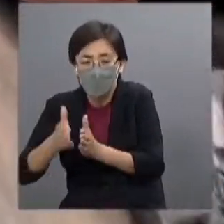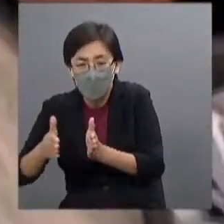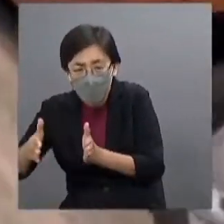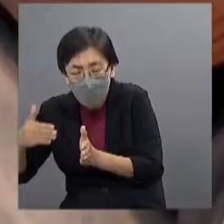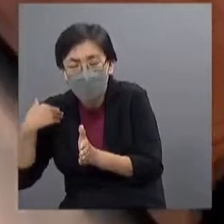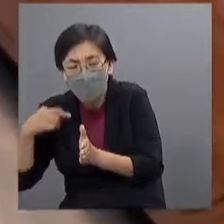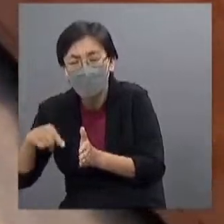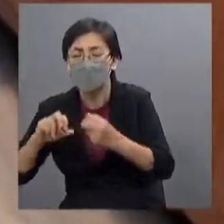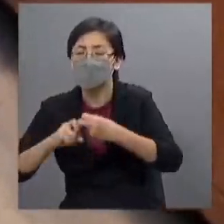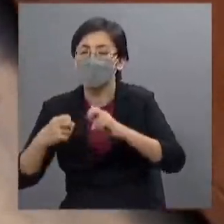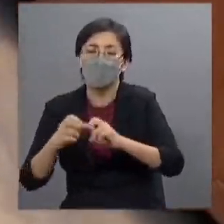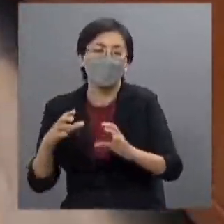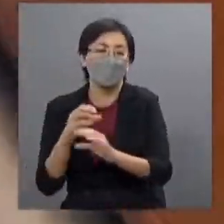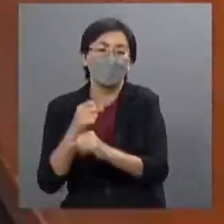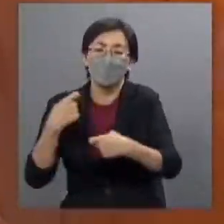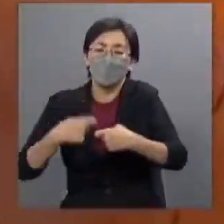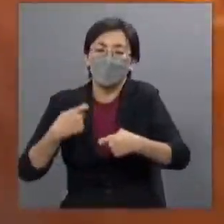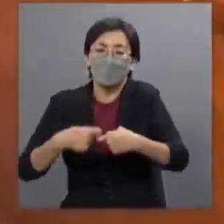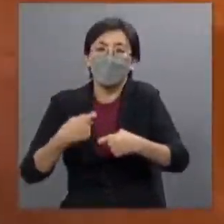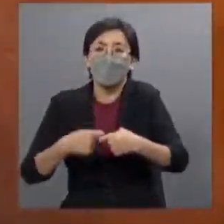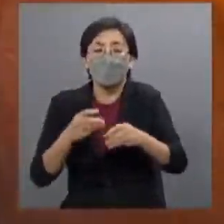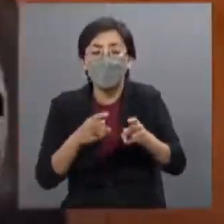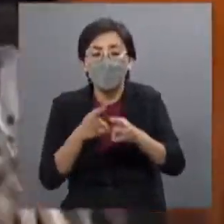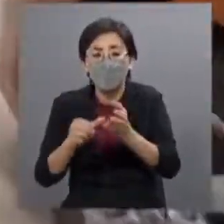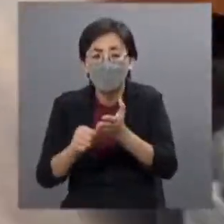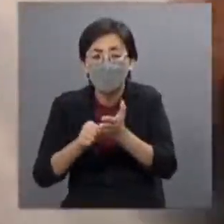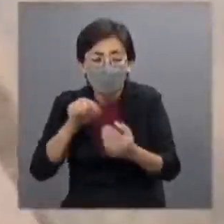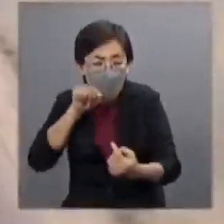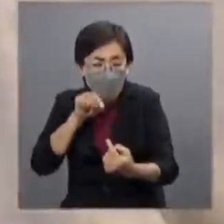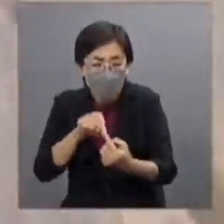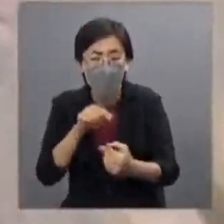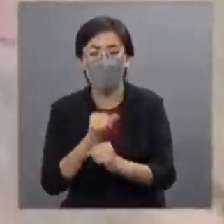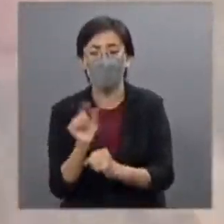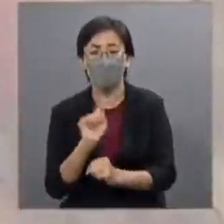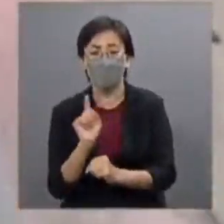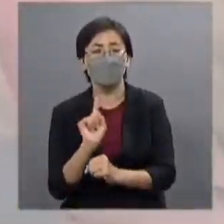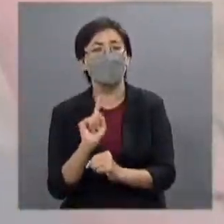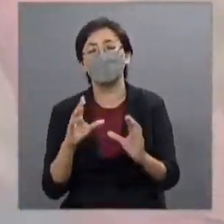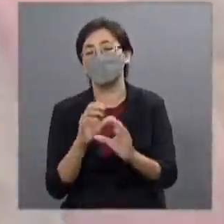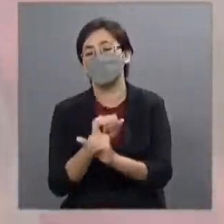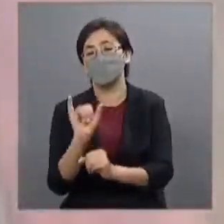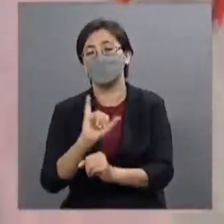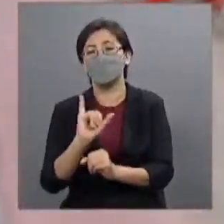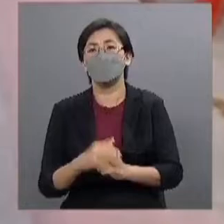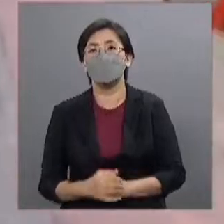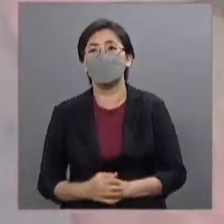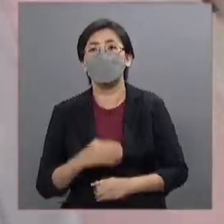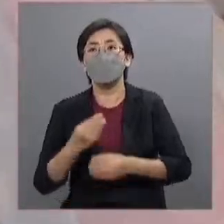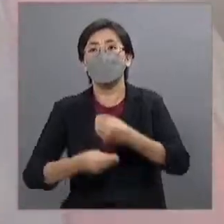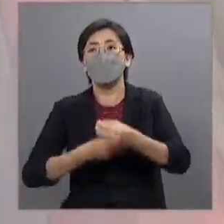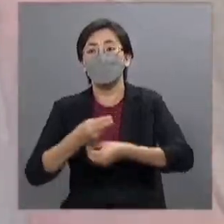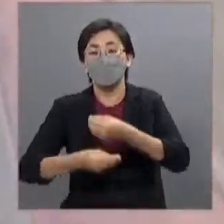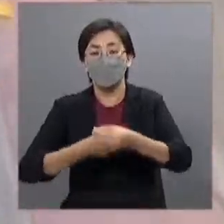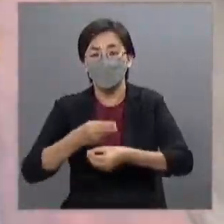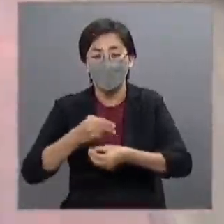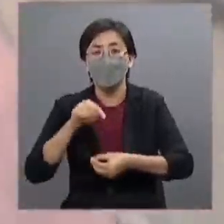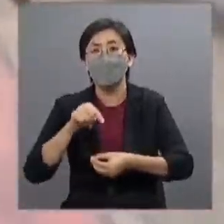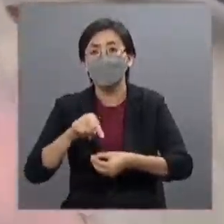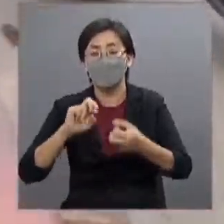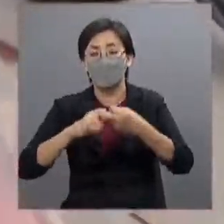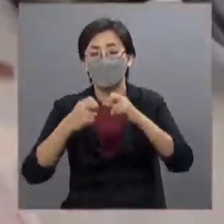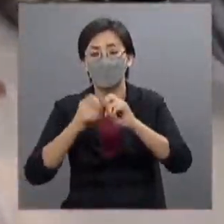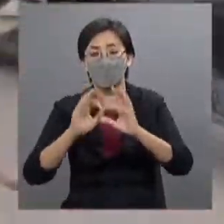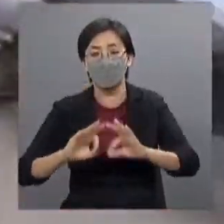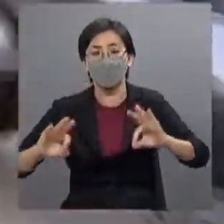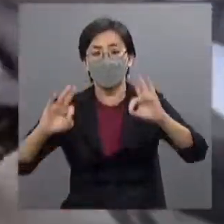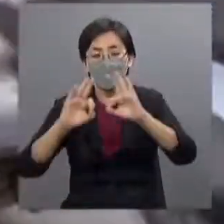สรุปนะคะว่าทางออกที่เหมาะสมนั้นควรจะเป็นอย่างไรค่ะปัจจุบันการค้าขายบนทางเท้าก็ถือว่าเป็นโจทย์ใหญ่ของทั้งผู้ที่ต้อง